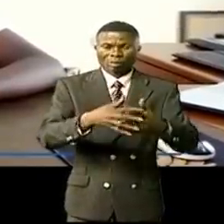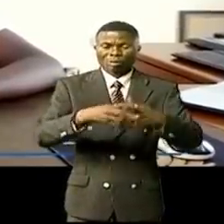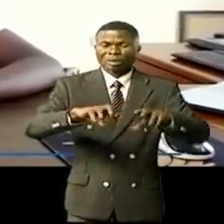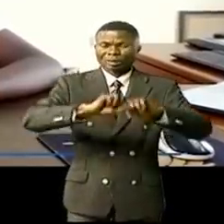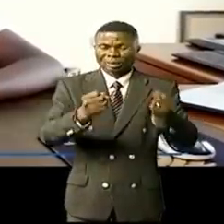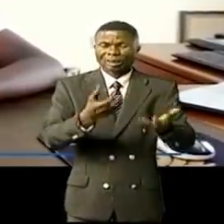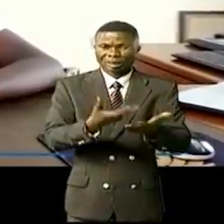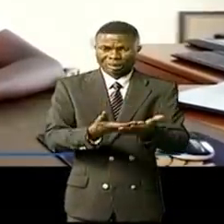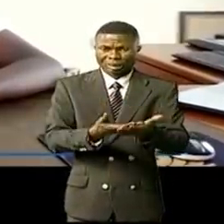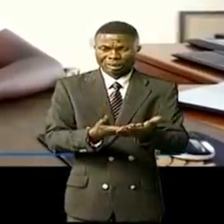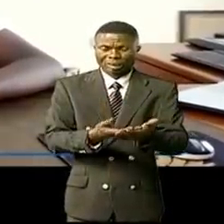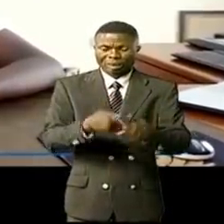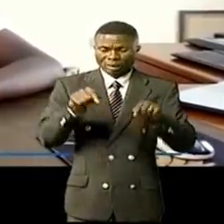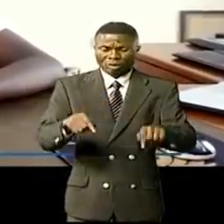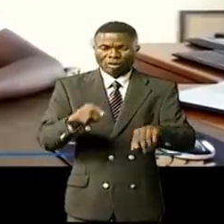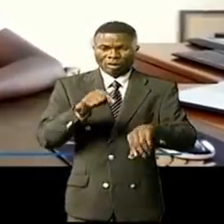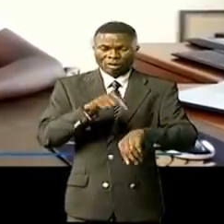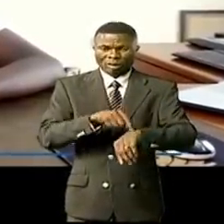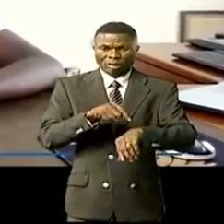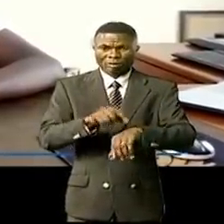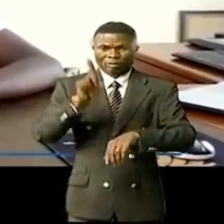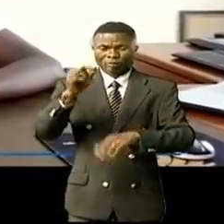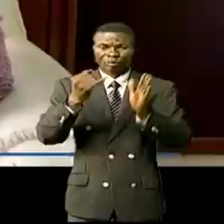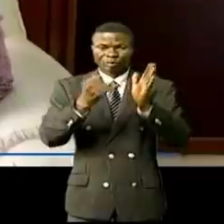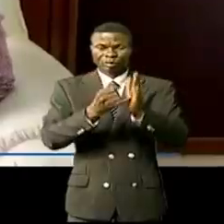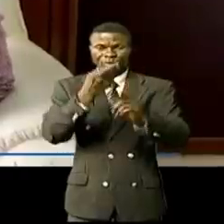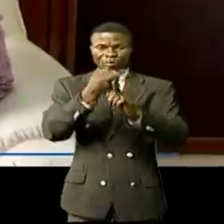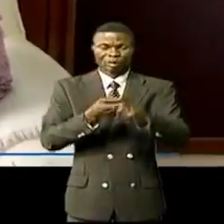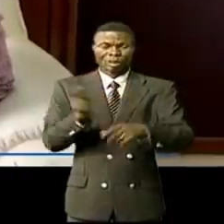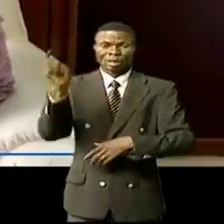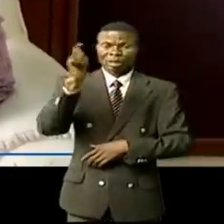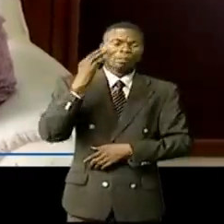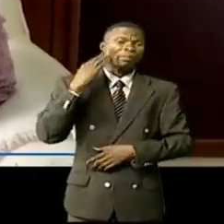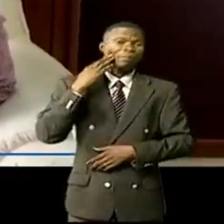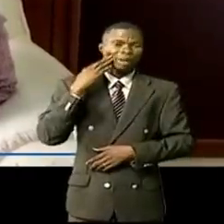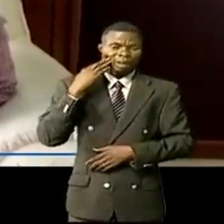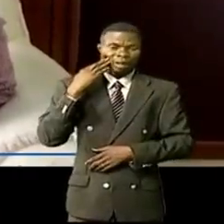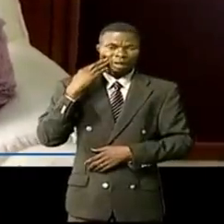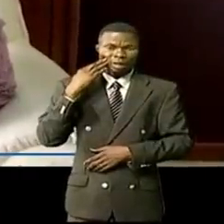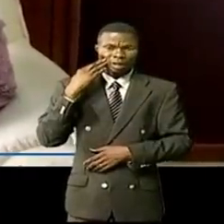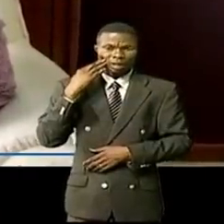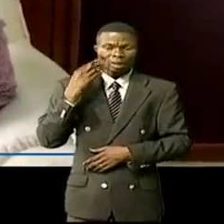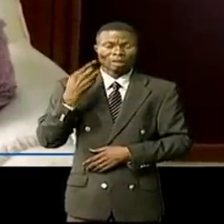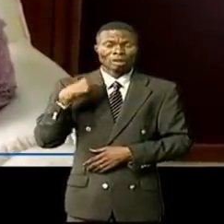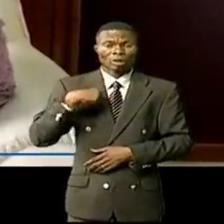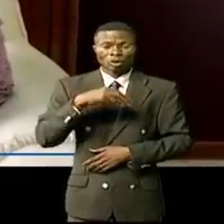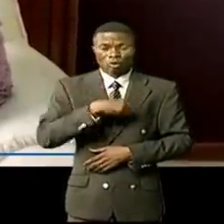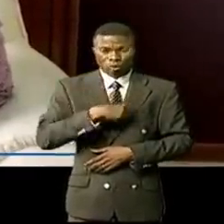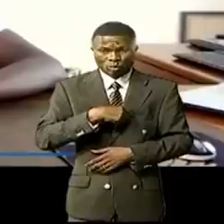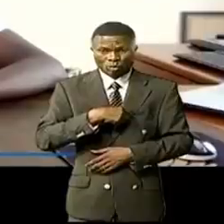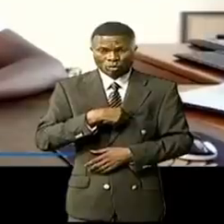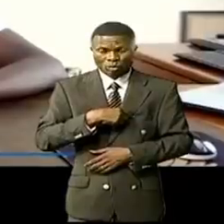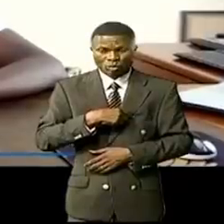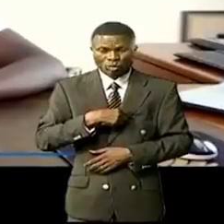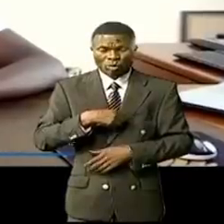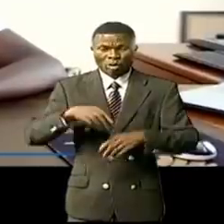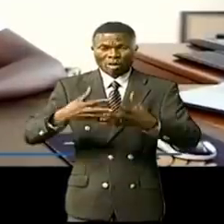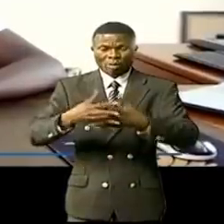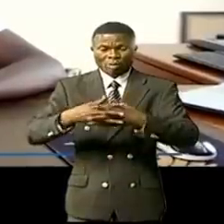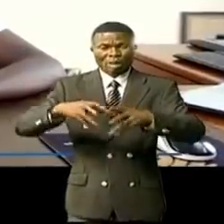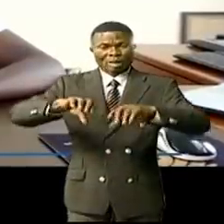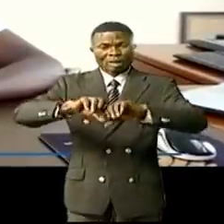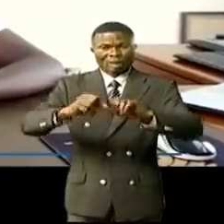Aujourd'hui, en date du 26 mars, nous avions eu une panne